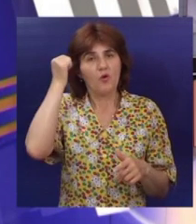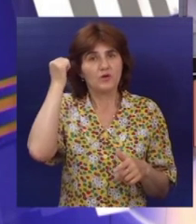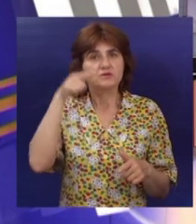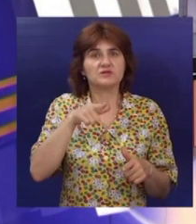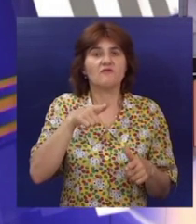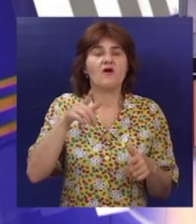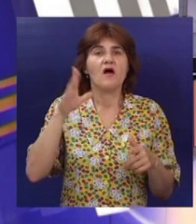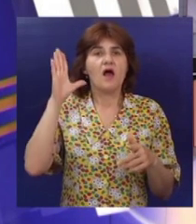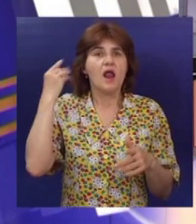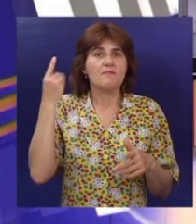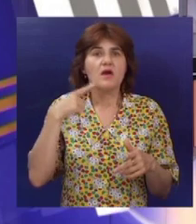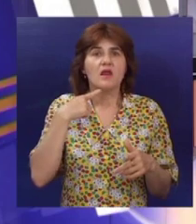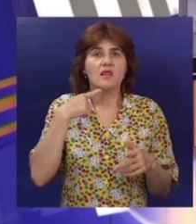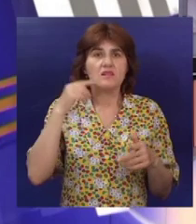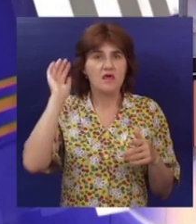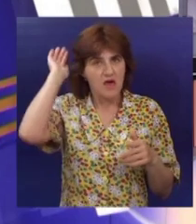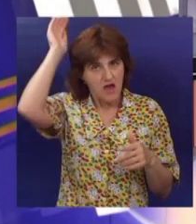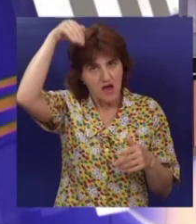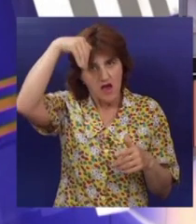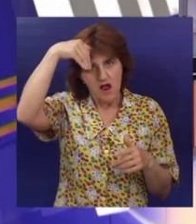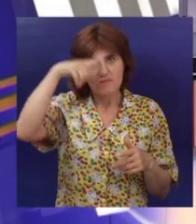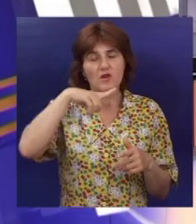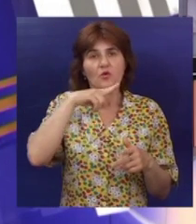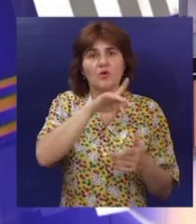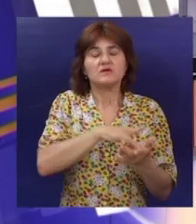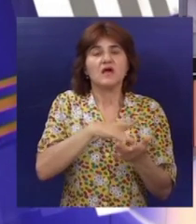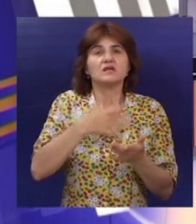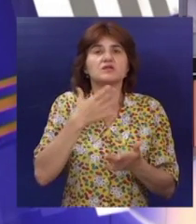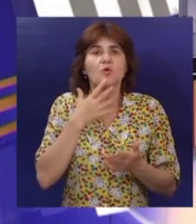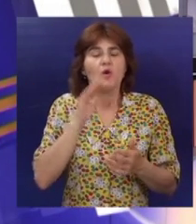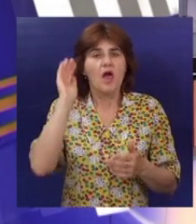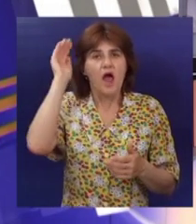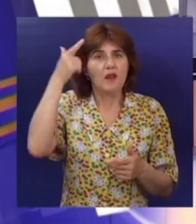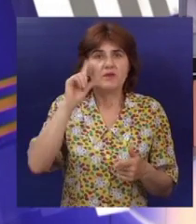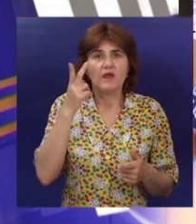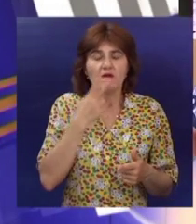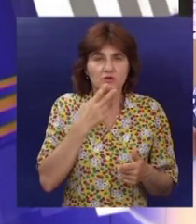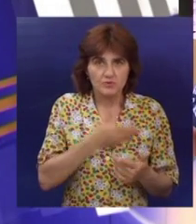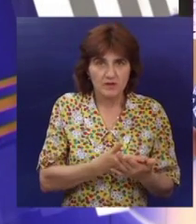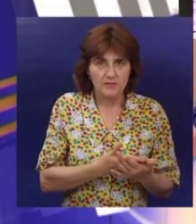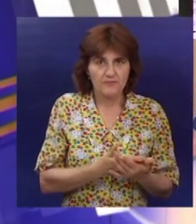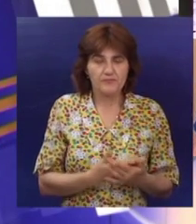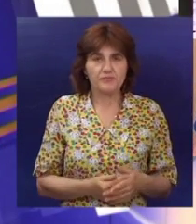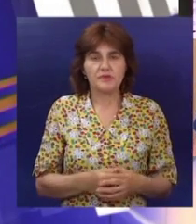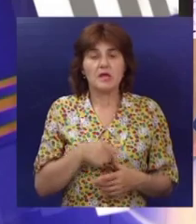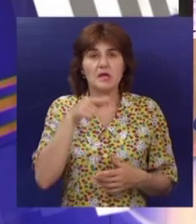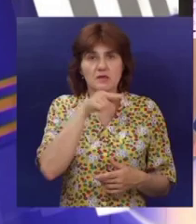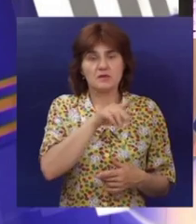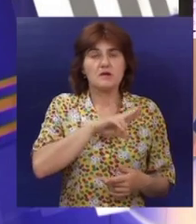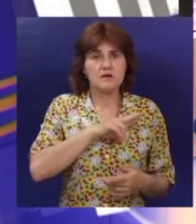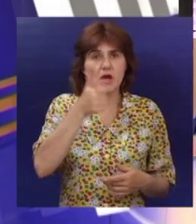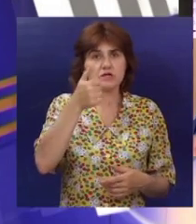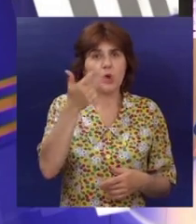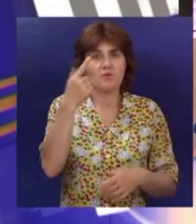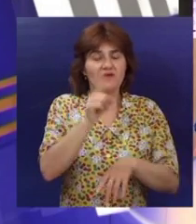polažu na albanskom jeziku za studente koji su srednje škole završavali na albanskom jeziku. A s obzirom to da su imali